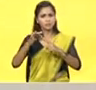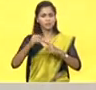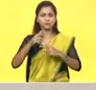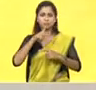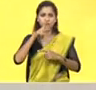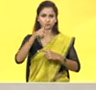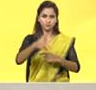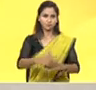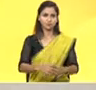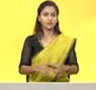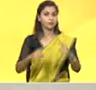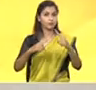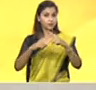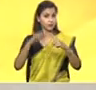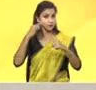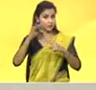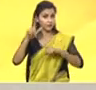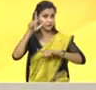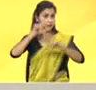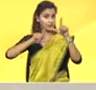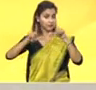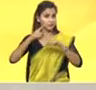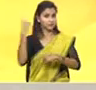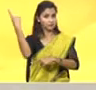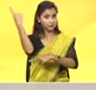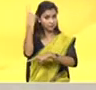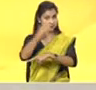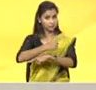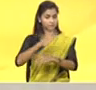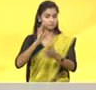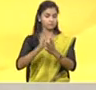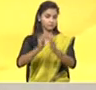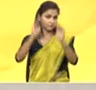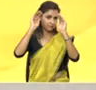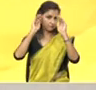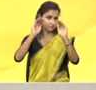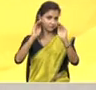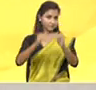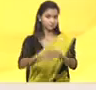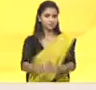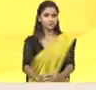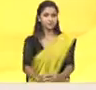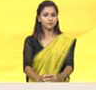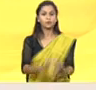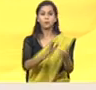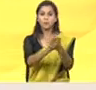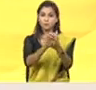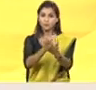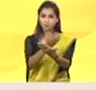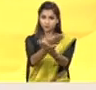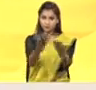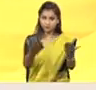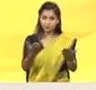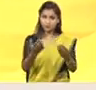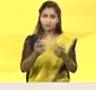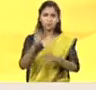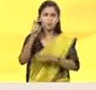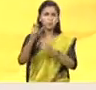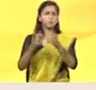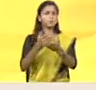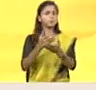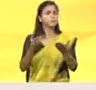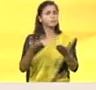वारिकी तेलुगु भाषा दिनोत्सव शुभाकांक्षलु। साथियों, मैं आप सभी